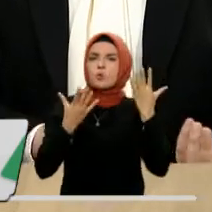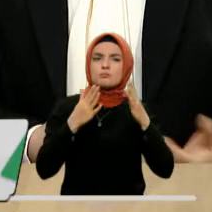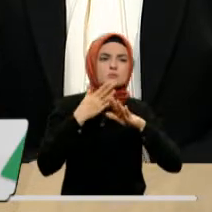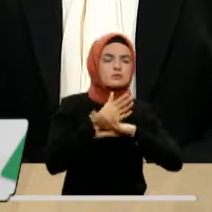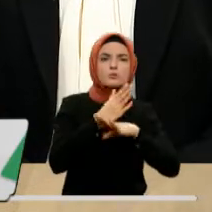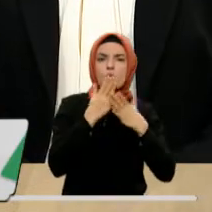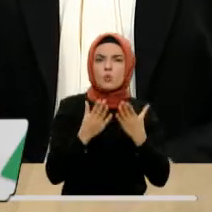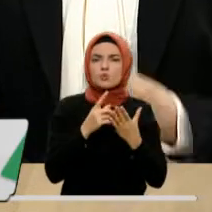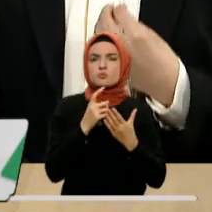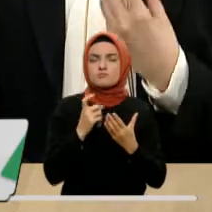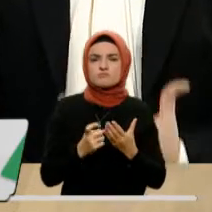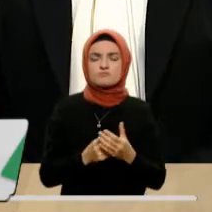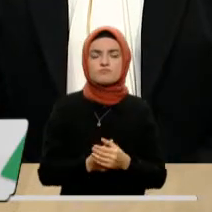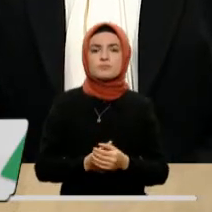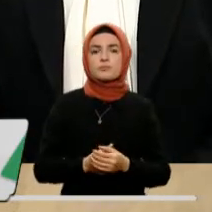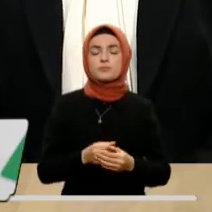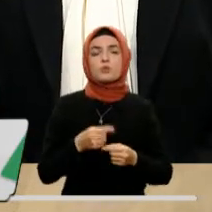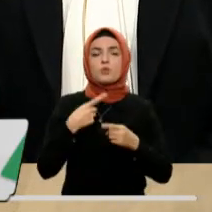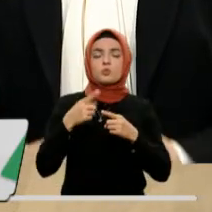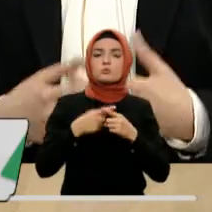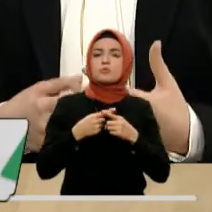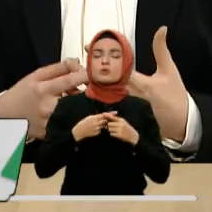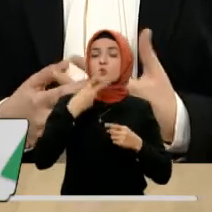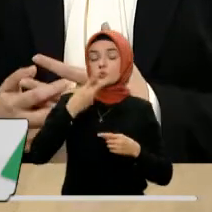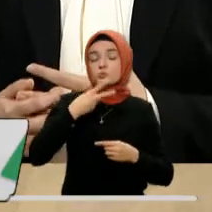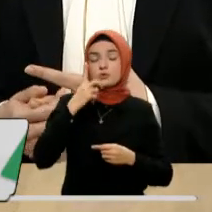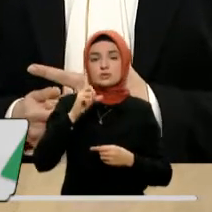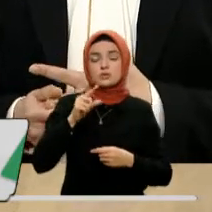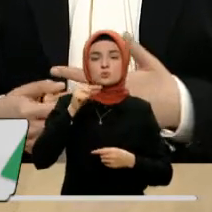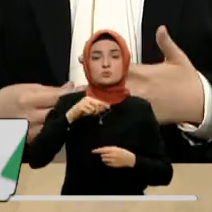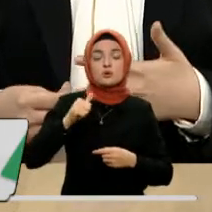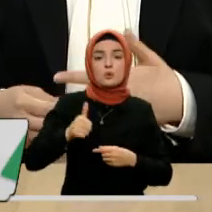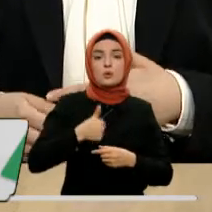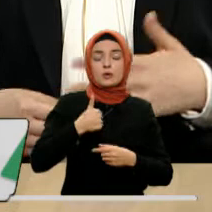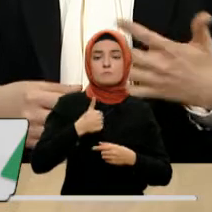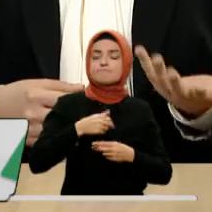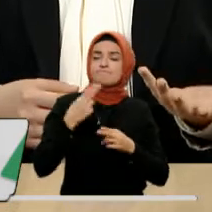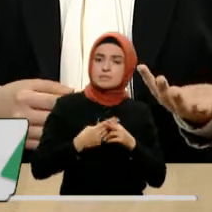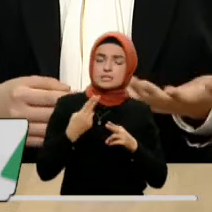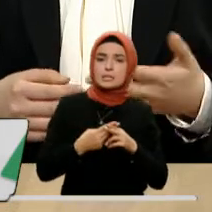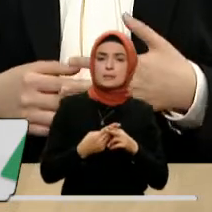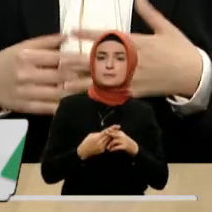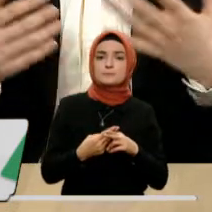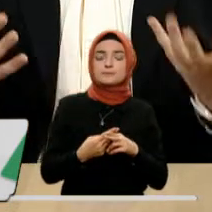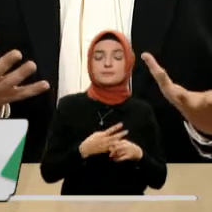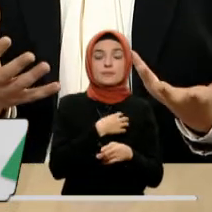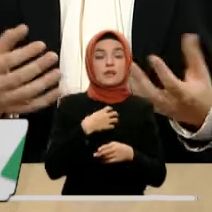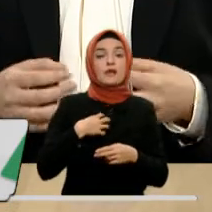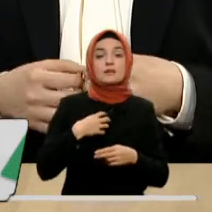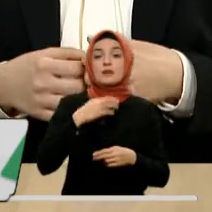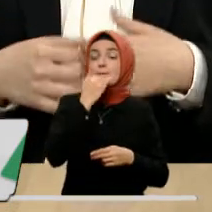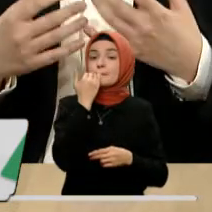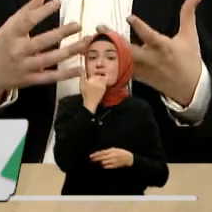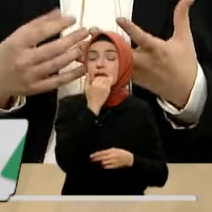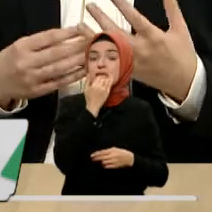yapmam gerekiyor diye. Ortak dil lazım. Şu da önemli bir şey. Mesela diyelim ki anne peynir yemiyor ve